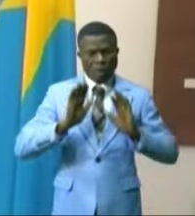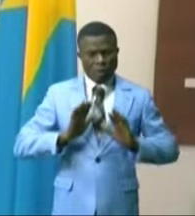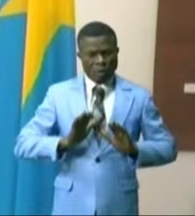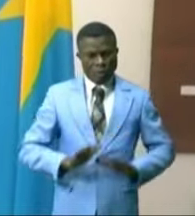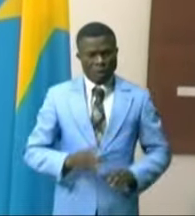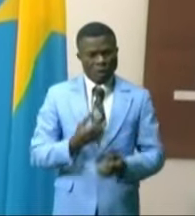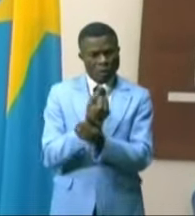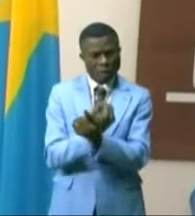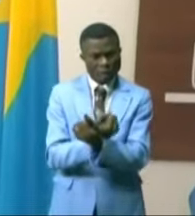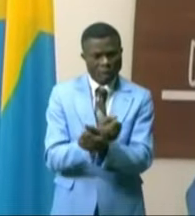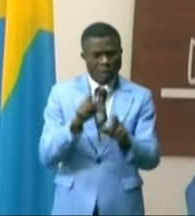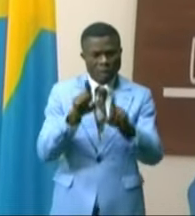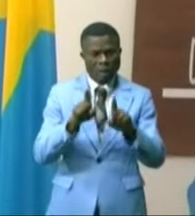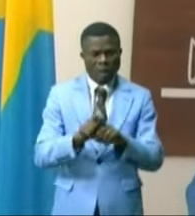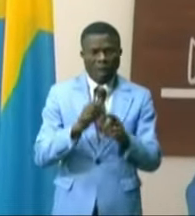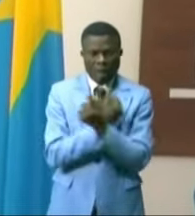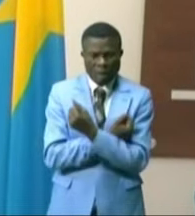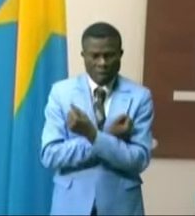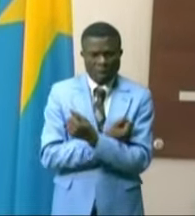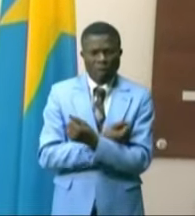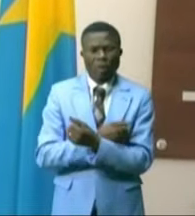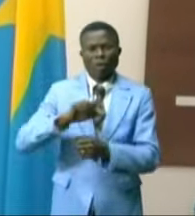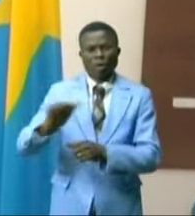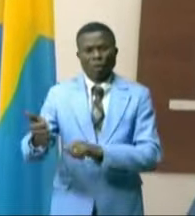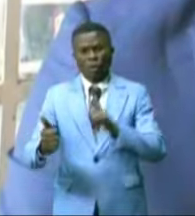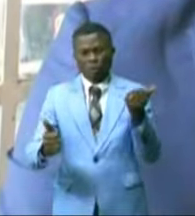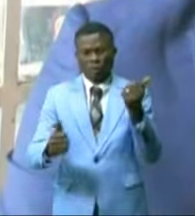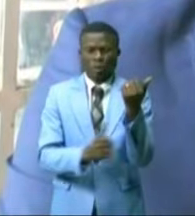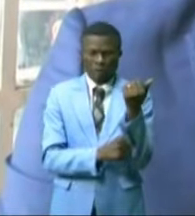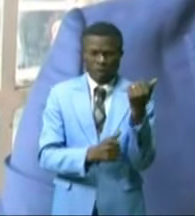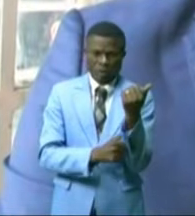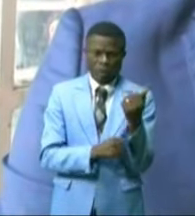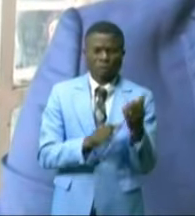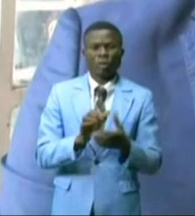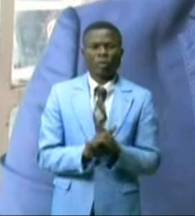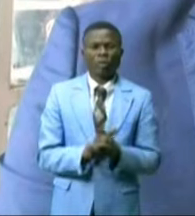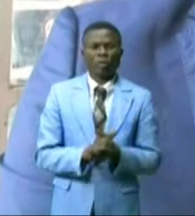le respect et l'amour envers ses semblables.